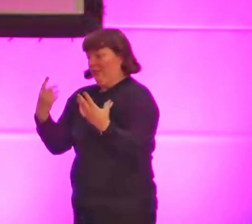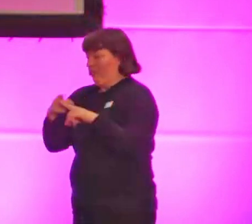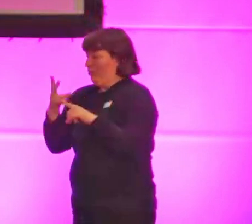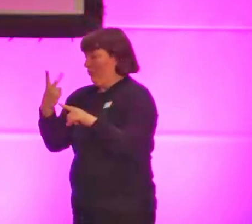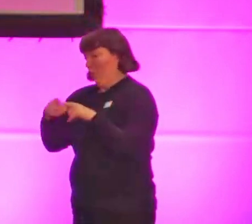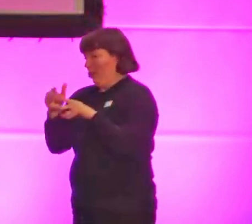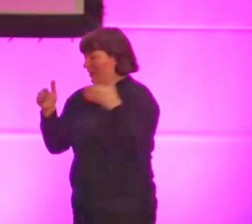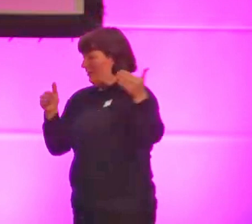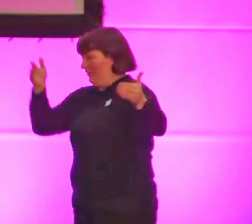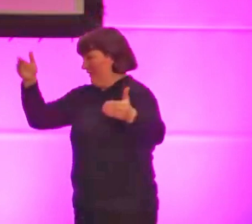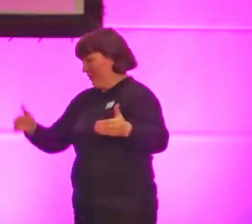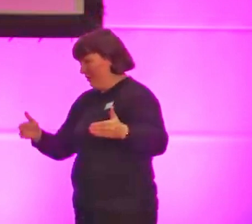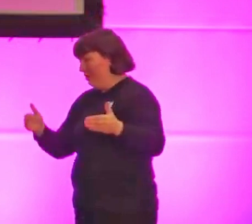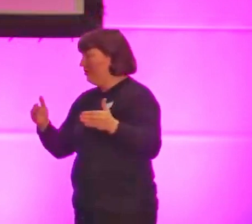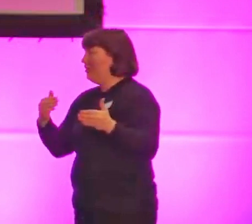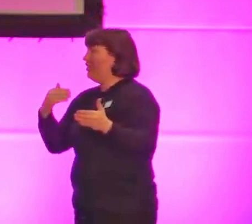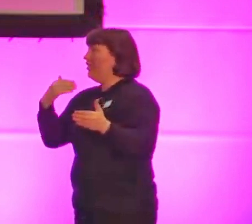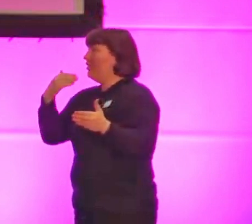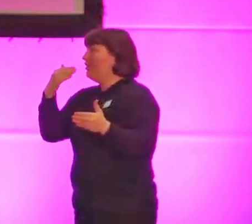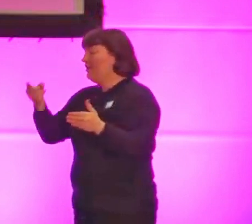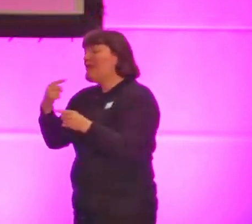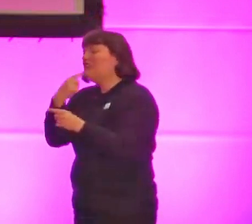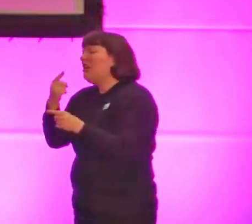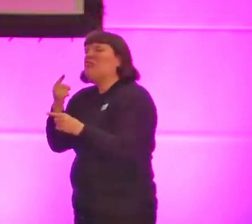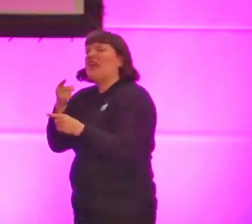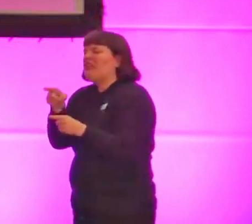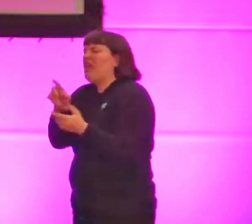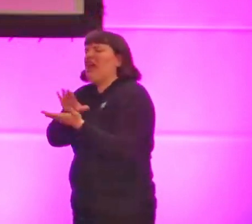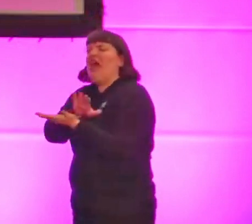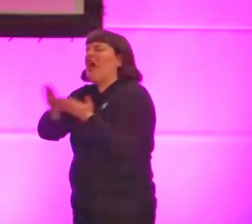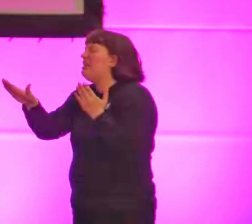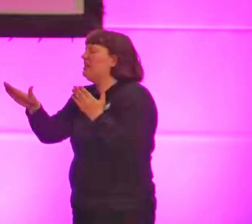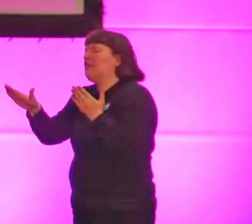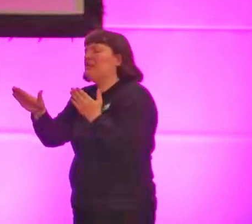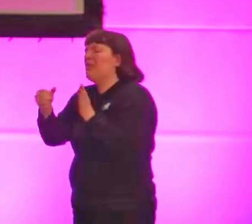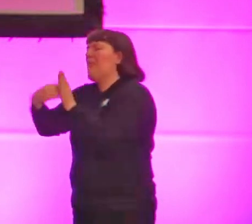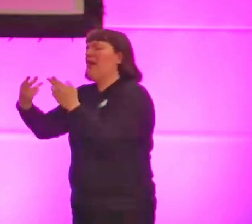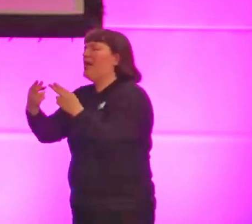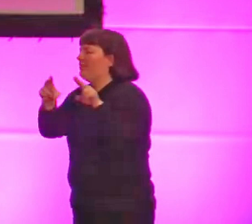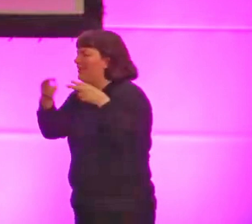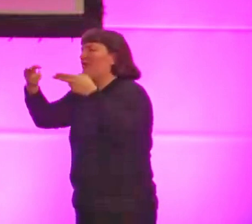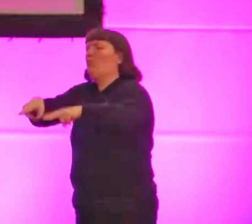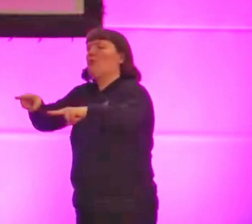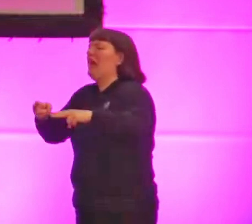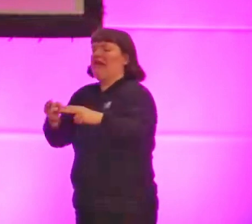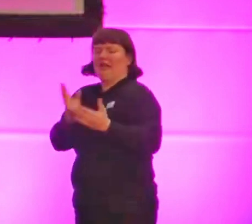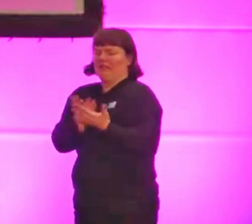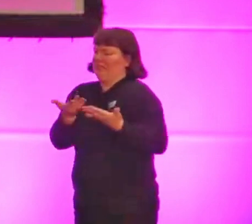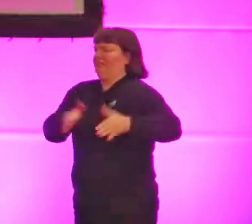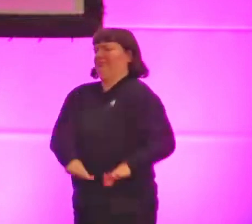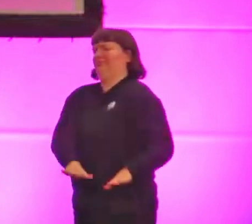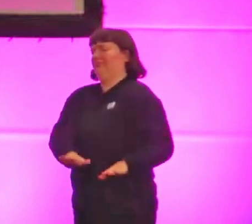håll, var att det här kommer aldrig att leda till någonting. Vi kommer att lägga ner det. Och det var väldigt märkligt att höra